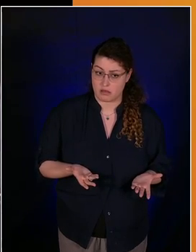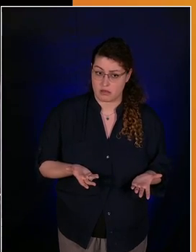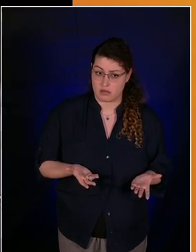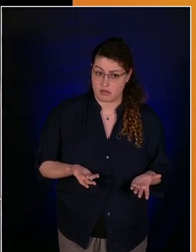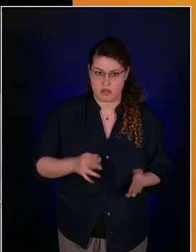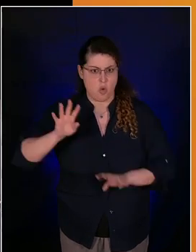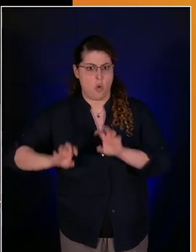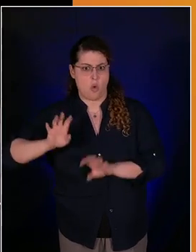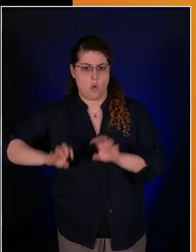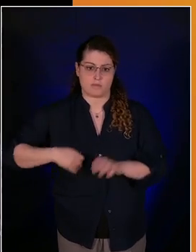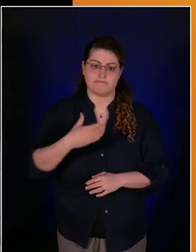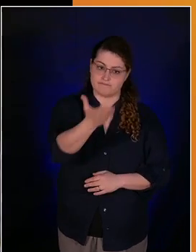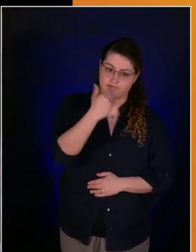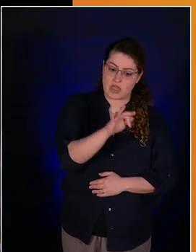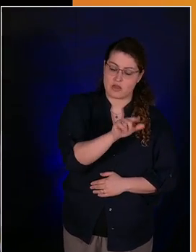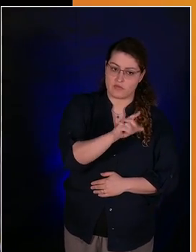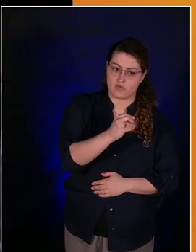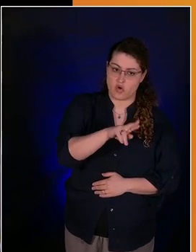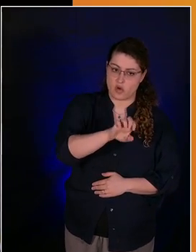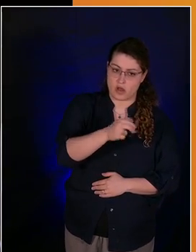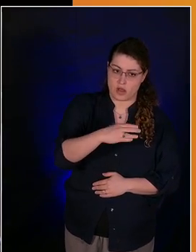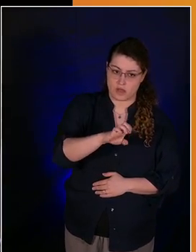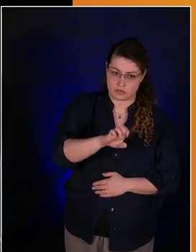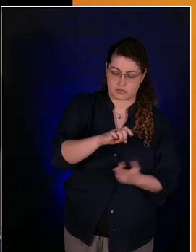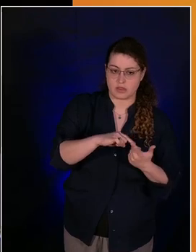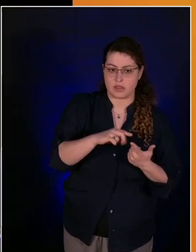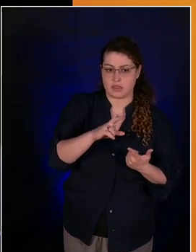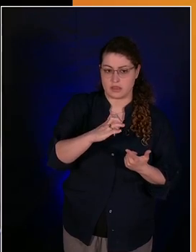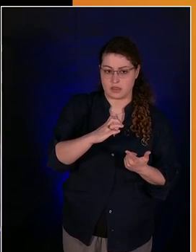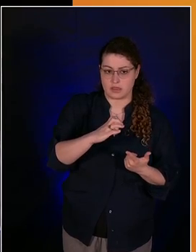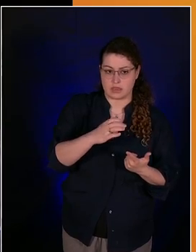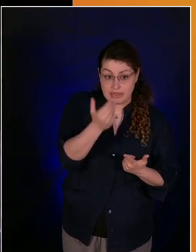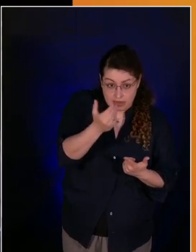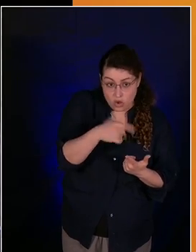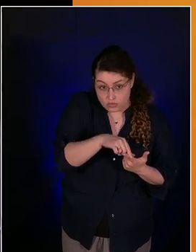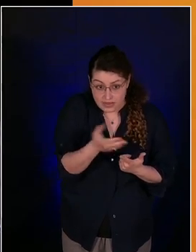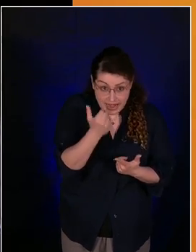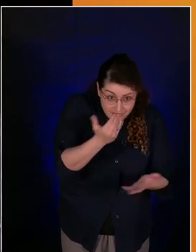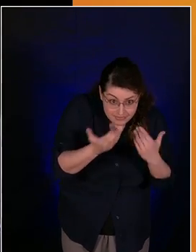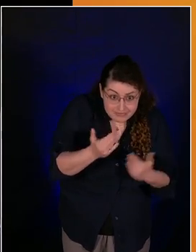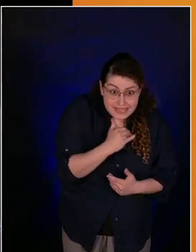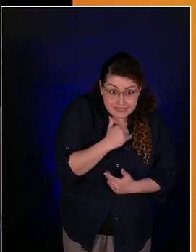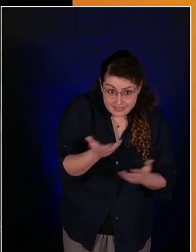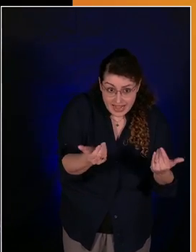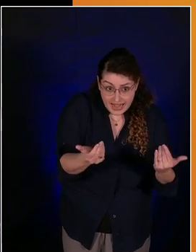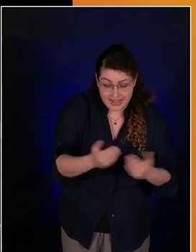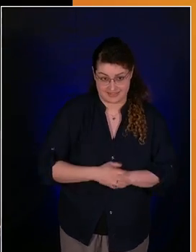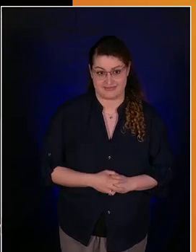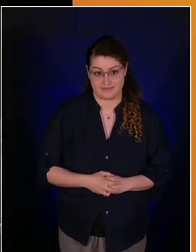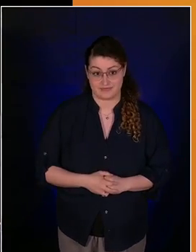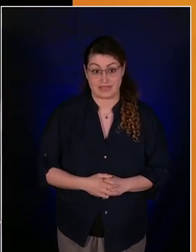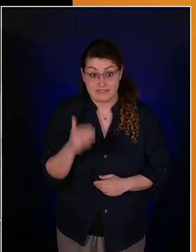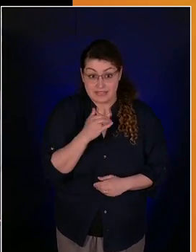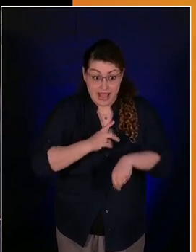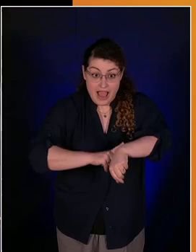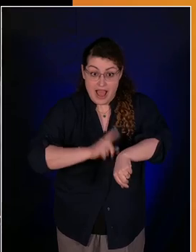Florence et Valérie à intervenir là rapidement s'il vous plaît dépêchez-vous dépêchez-vous dépêchez-vous allez faut faire